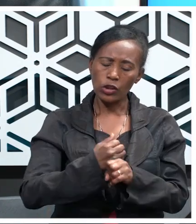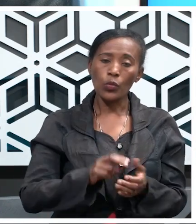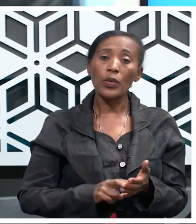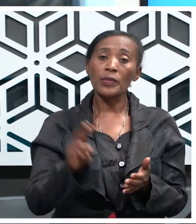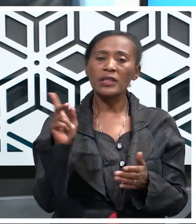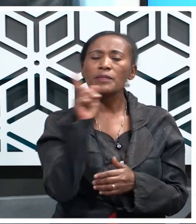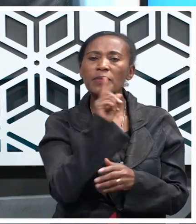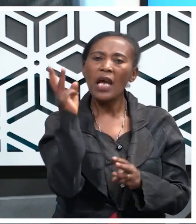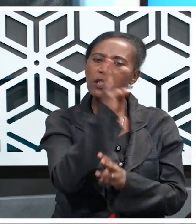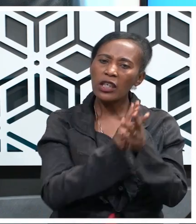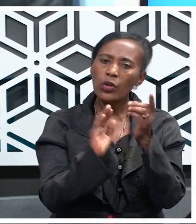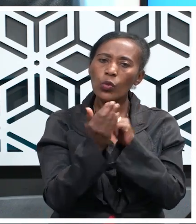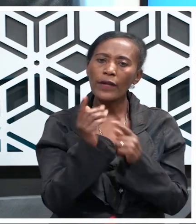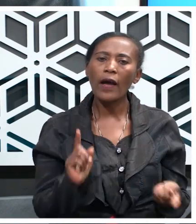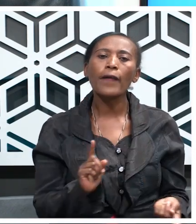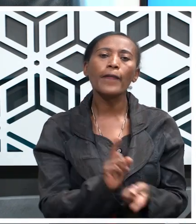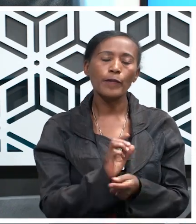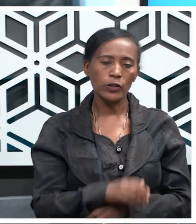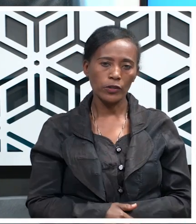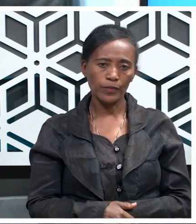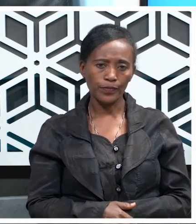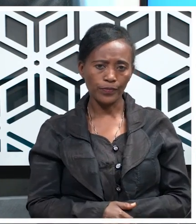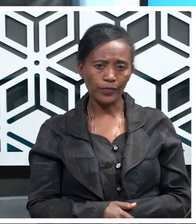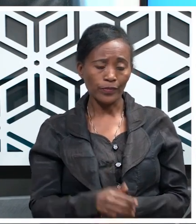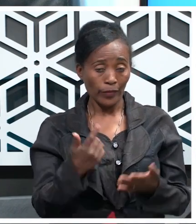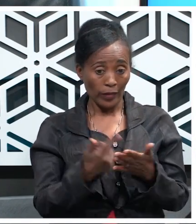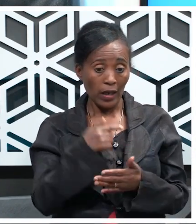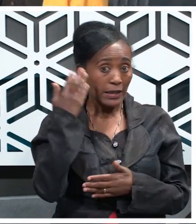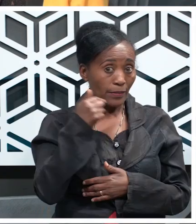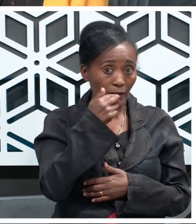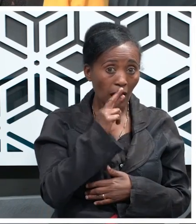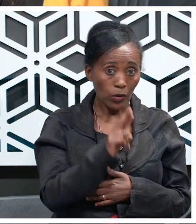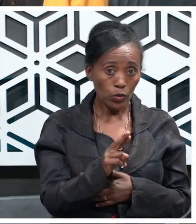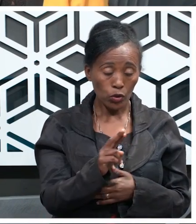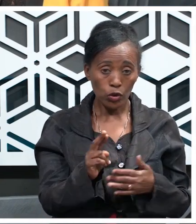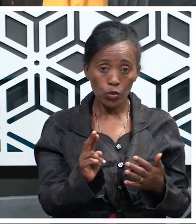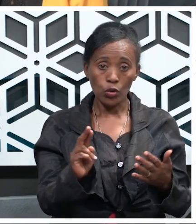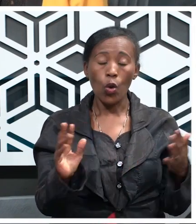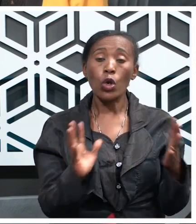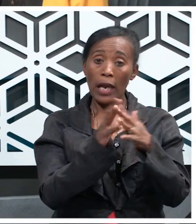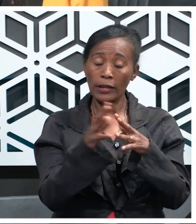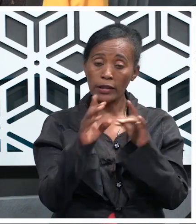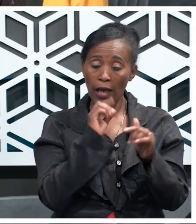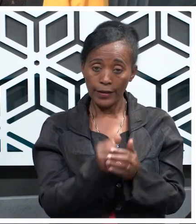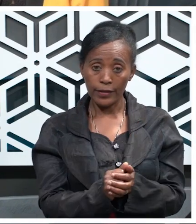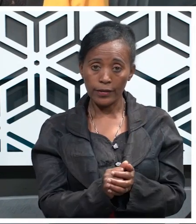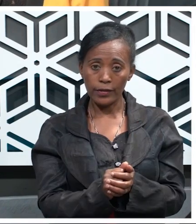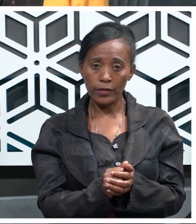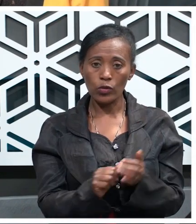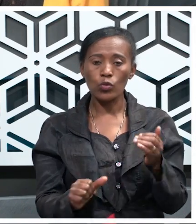ካሳለፍሻቸው ስራዎች በመነሳት ምን አስቸጋሪ ሁኔታ ገጠመሽ? For example, እንዳልኩሽ መጀመሪያ ኦርጋናይዝ አደርገው